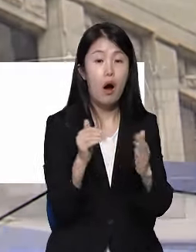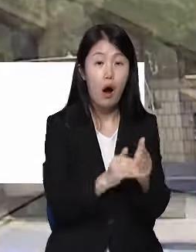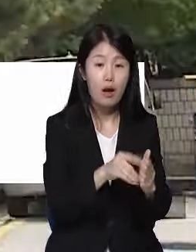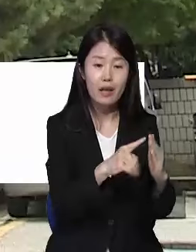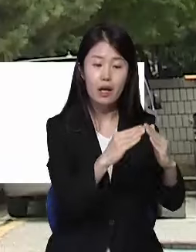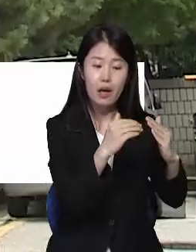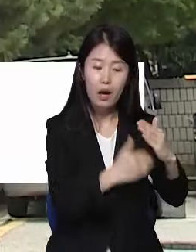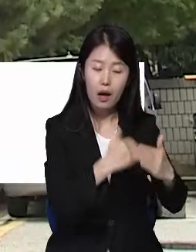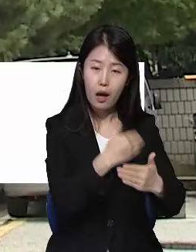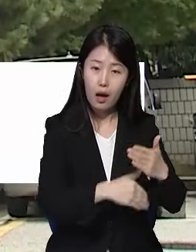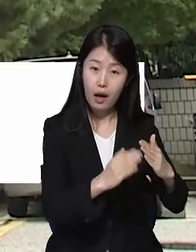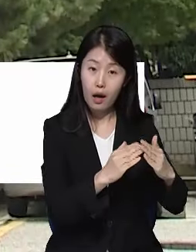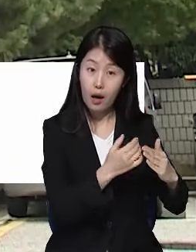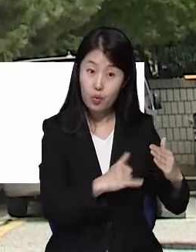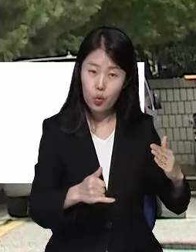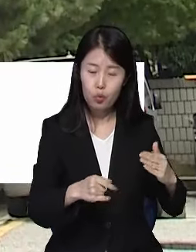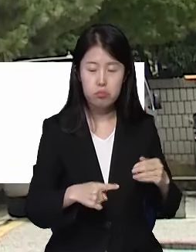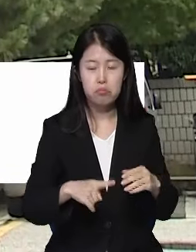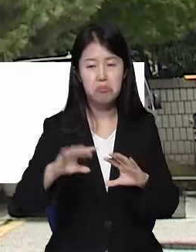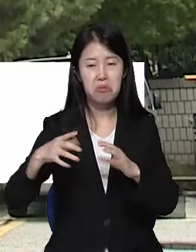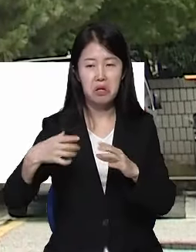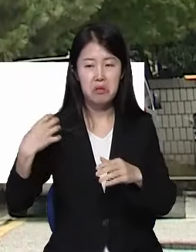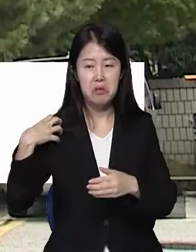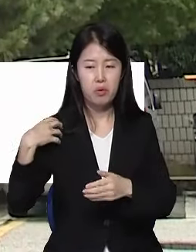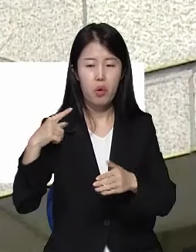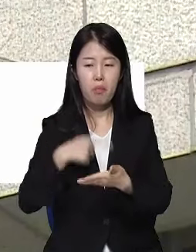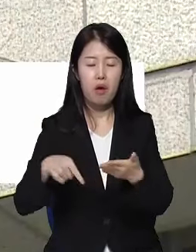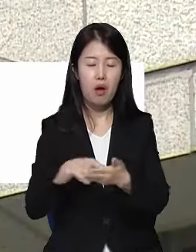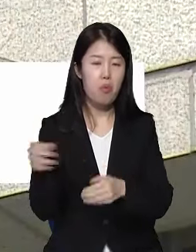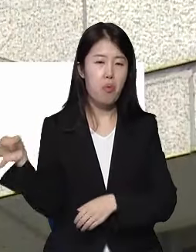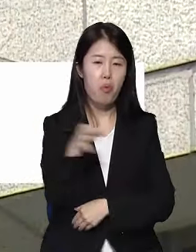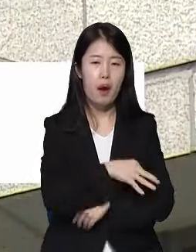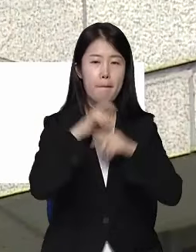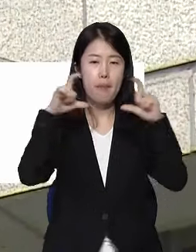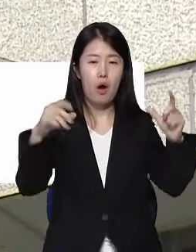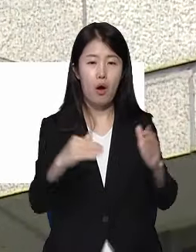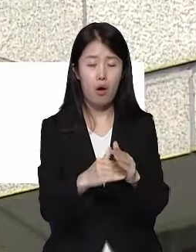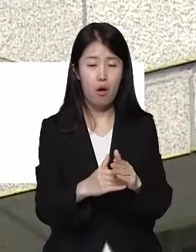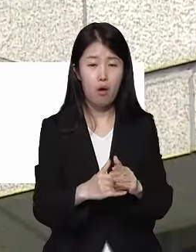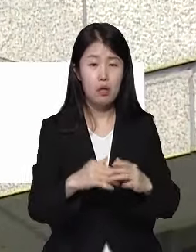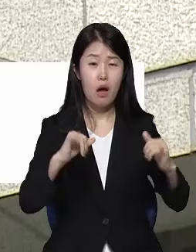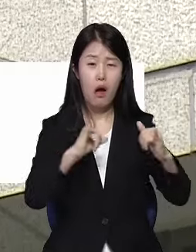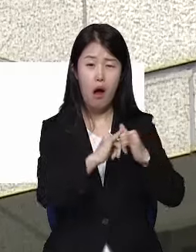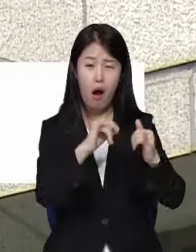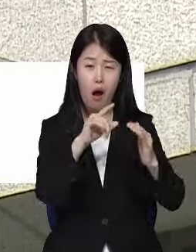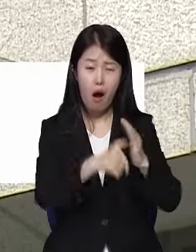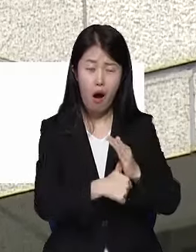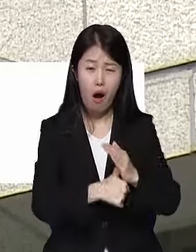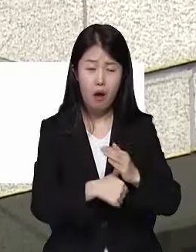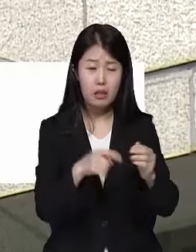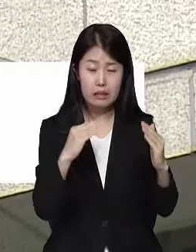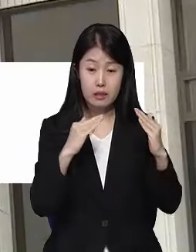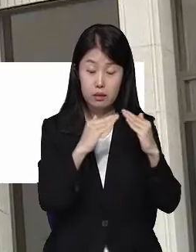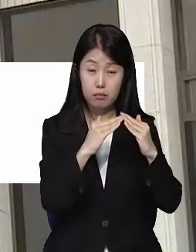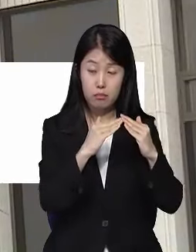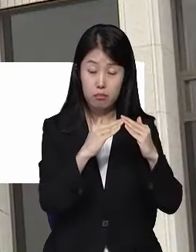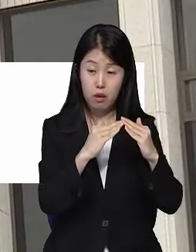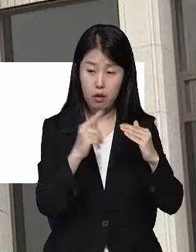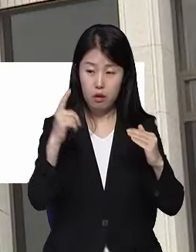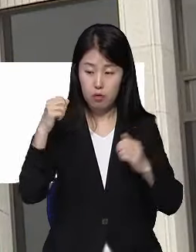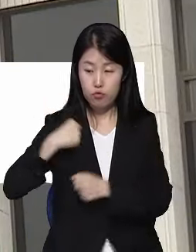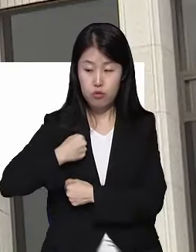판결이 내려졌습니다. 광주지법 민사 2단독은 한국전쟁 당시 자택에서 군인에게 끌려가 살해된